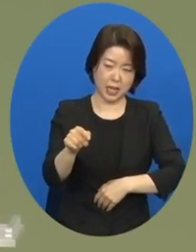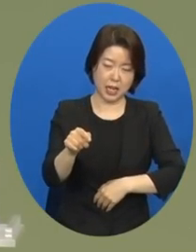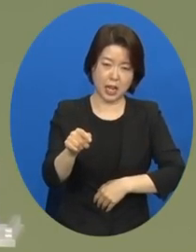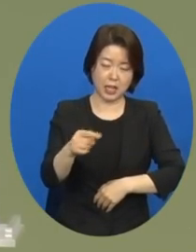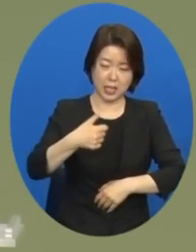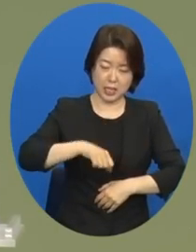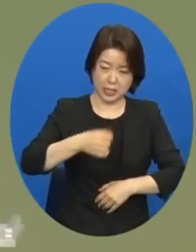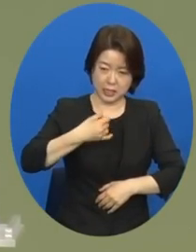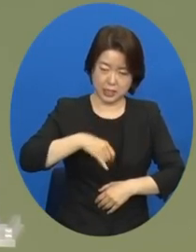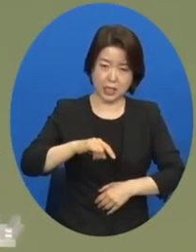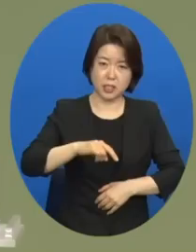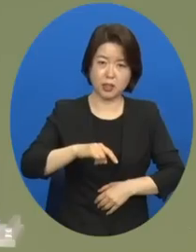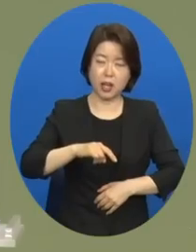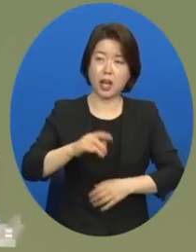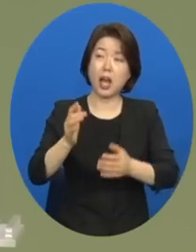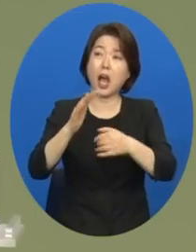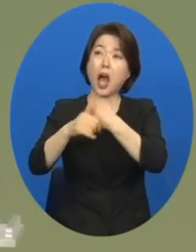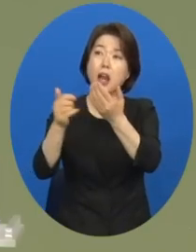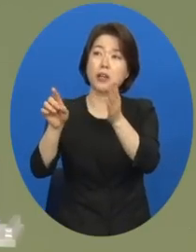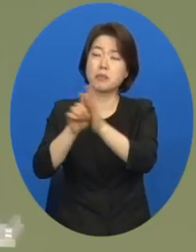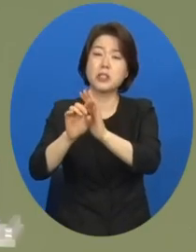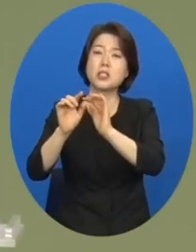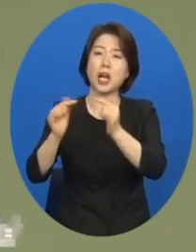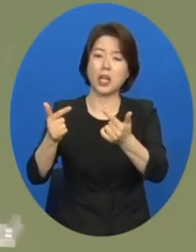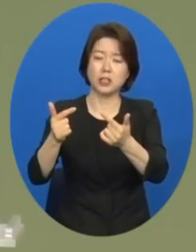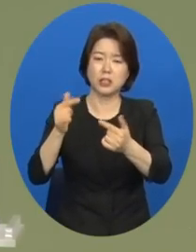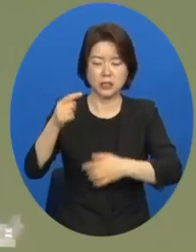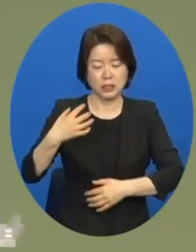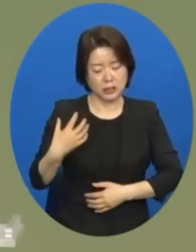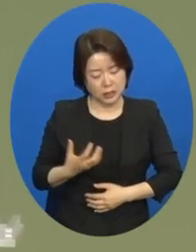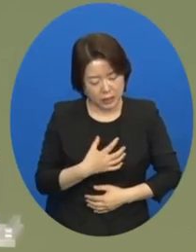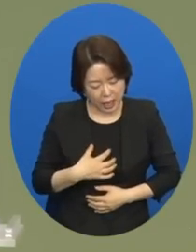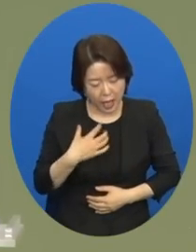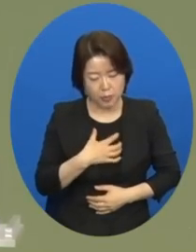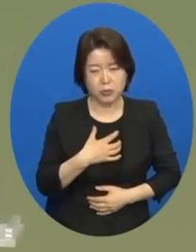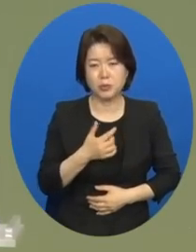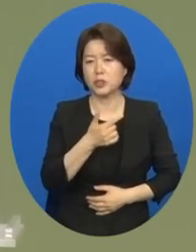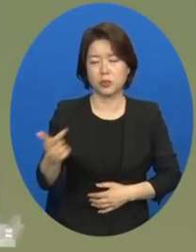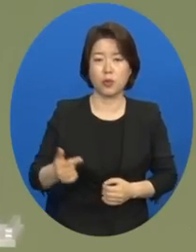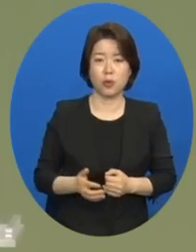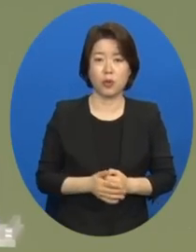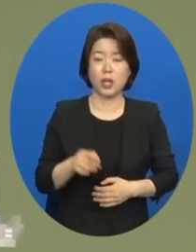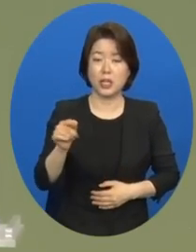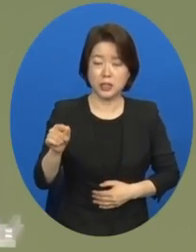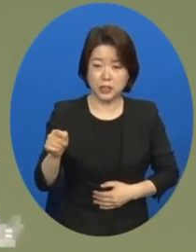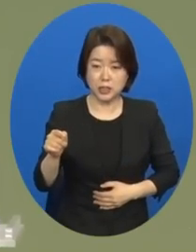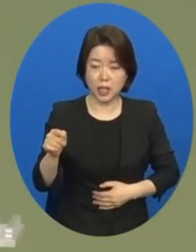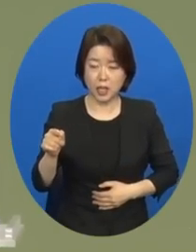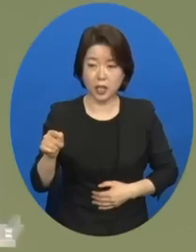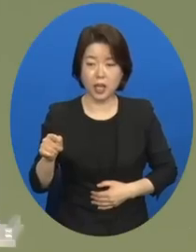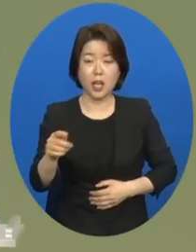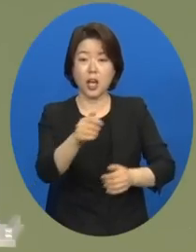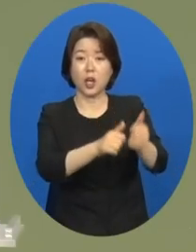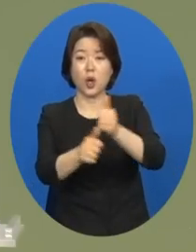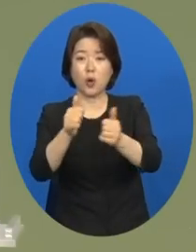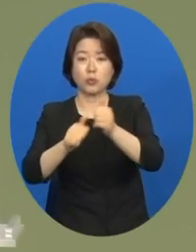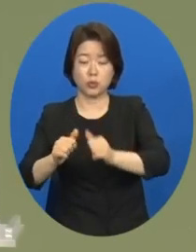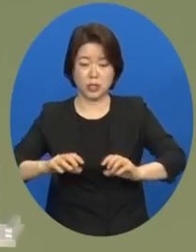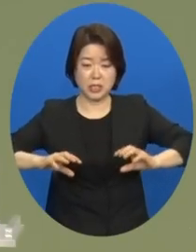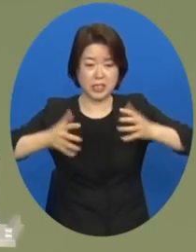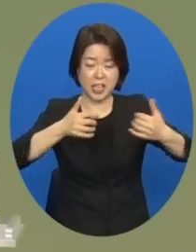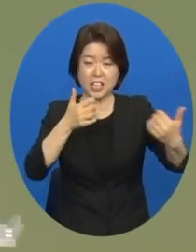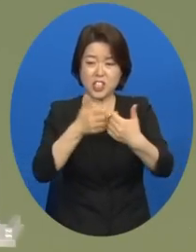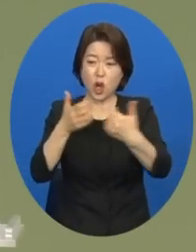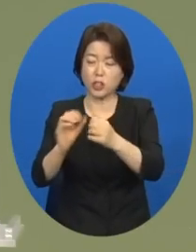컸기 때문이고요 그 이스마엘은 지금까지도 안 믿으면서 세계를 괴롭히고 있는 후손이 되었습니다